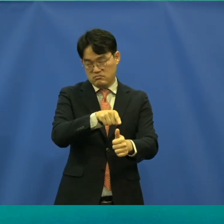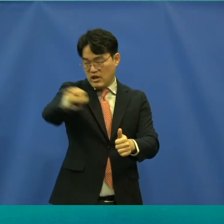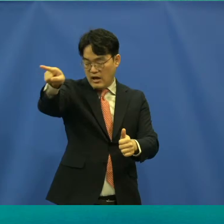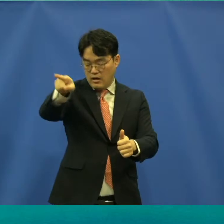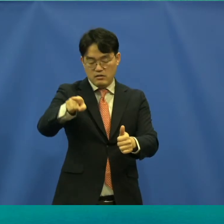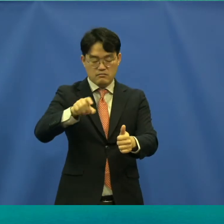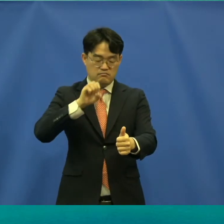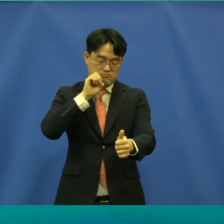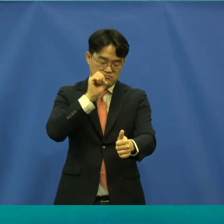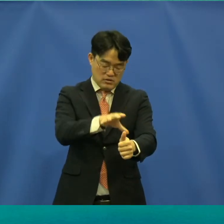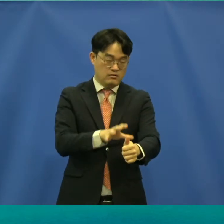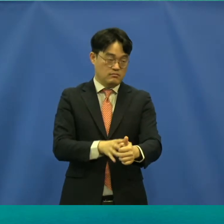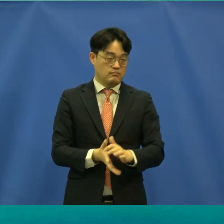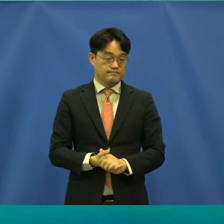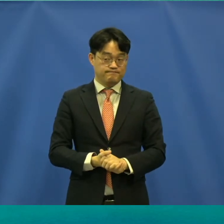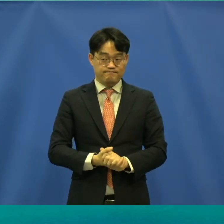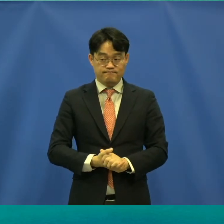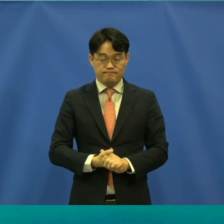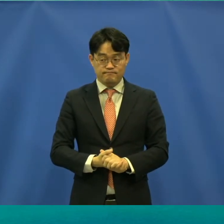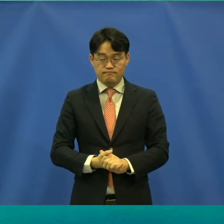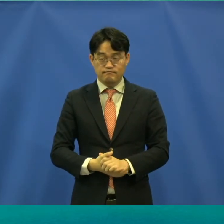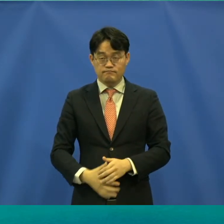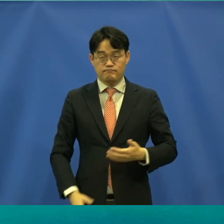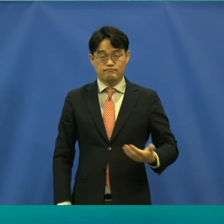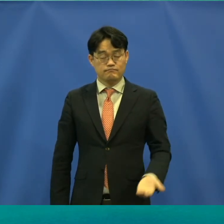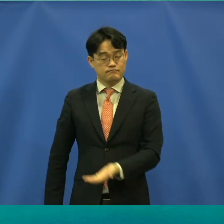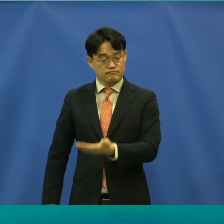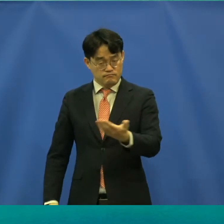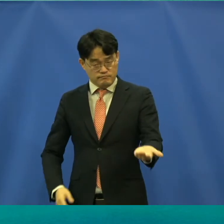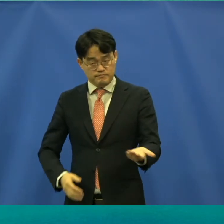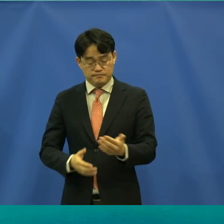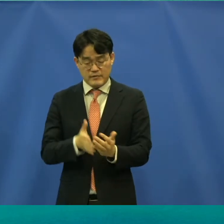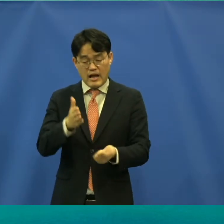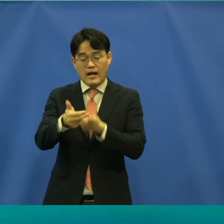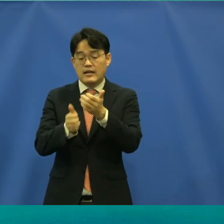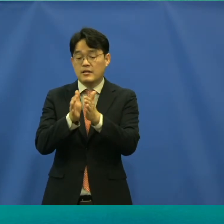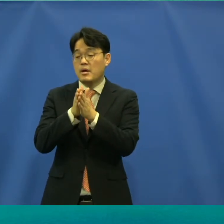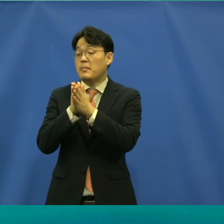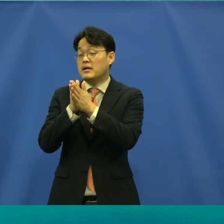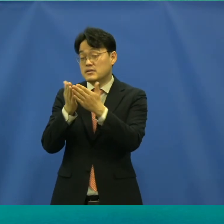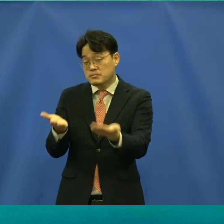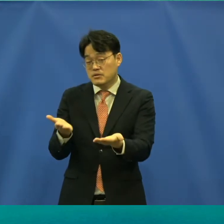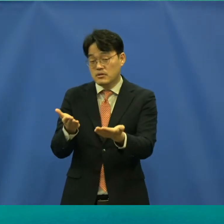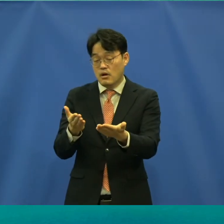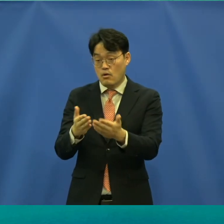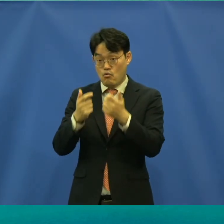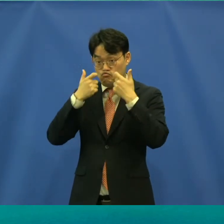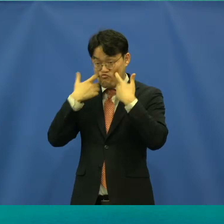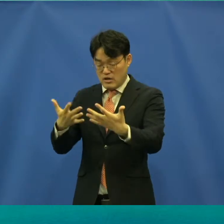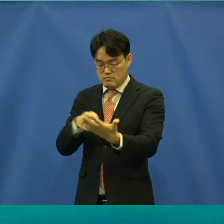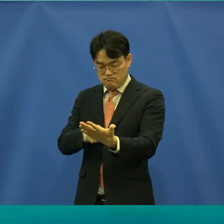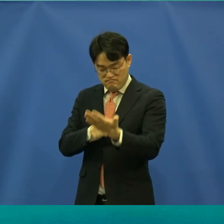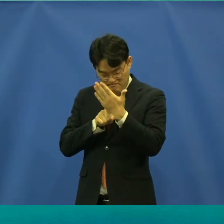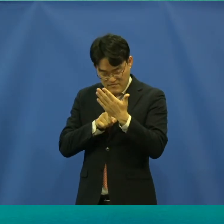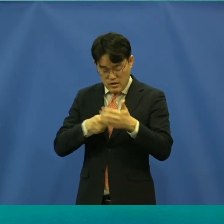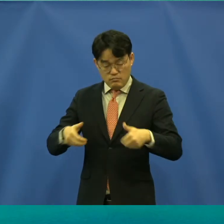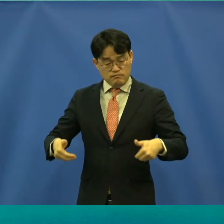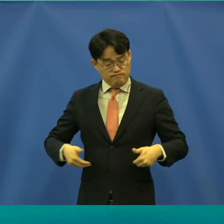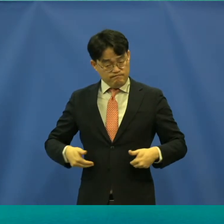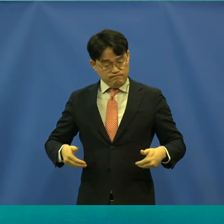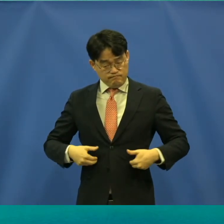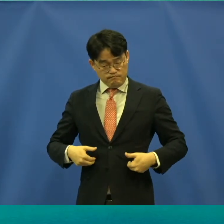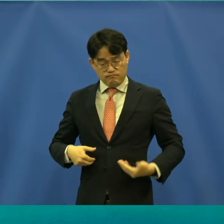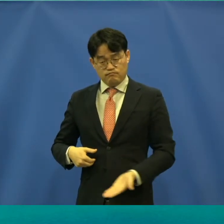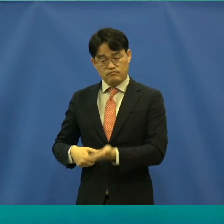여러분, 말씀을 추상화시키는 것을 굉장히 경계해야 합니다. 저는 설교자로서 설교를 하면서